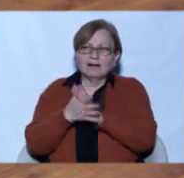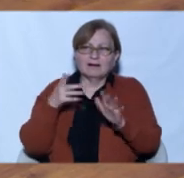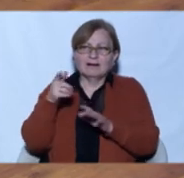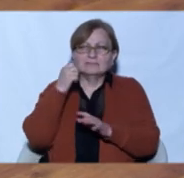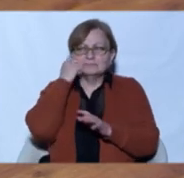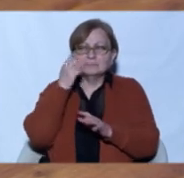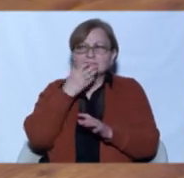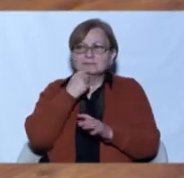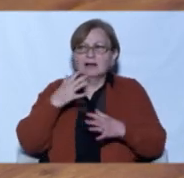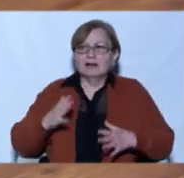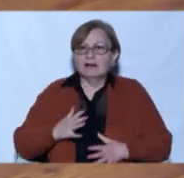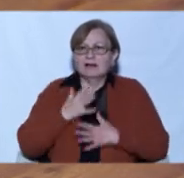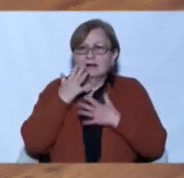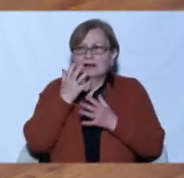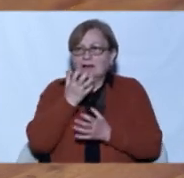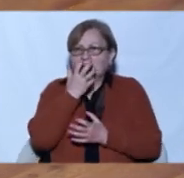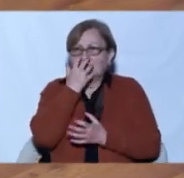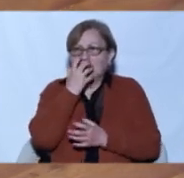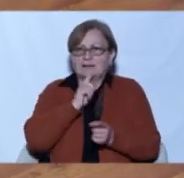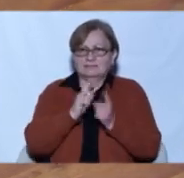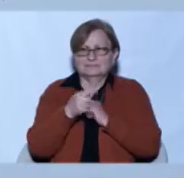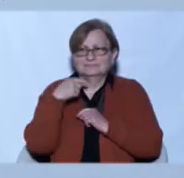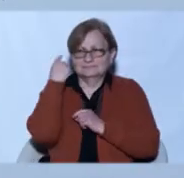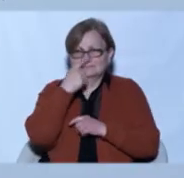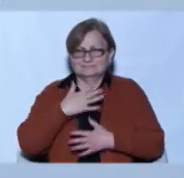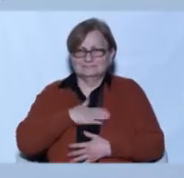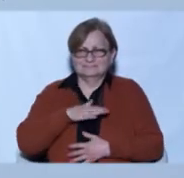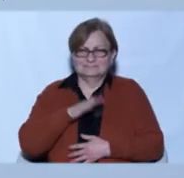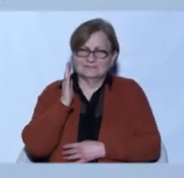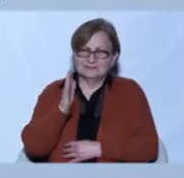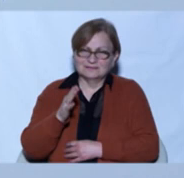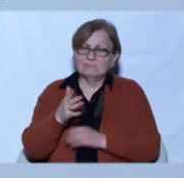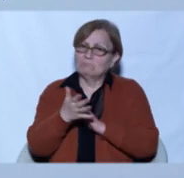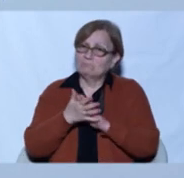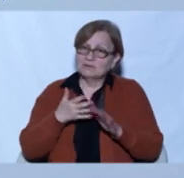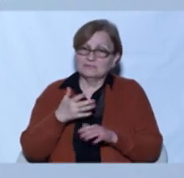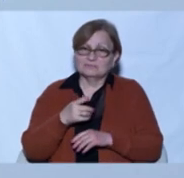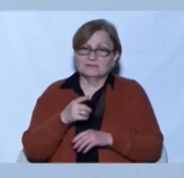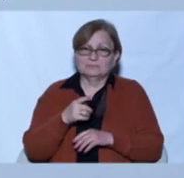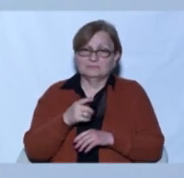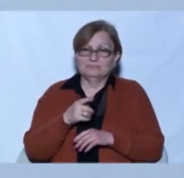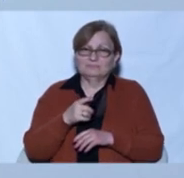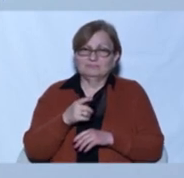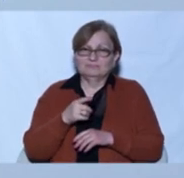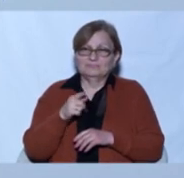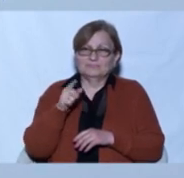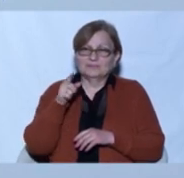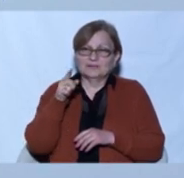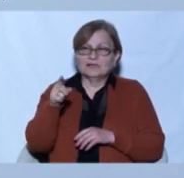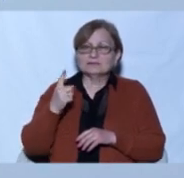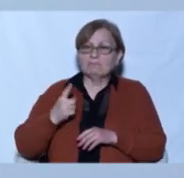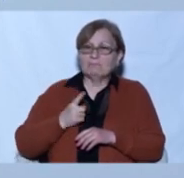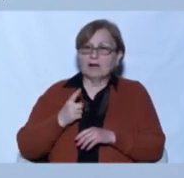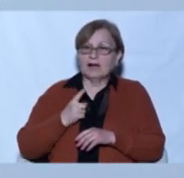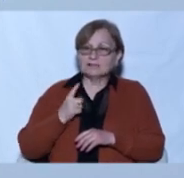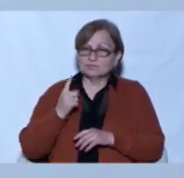იგრძნობ, როგორ გაუთბობ გულს ერთი მხრივ და მეორე მხრივ მიხვდები, რომ აი ეს მარტოობა